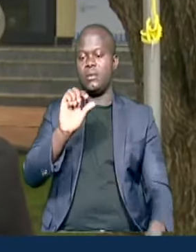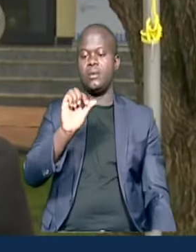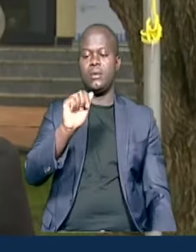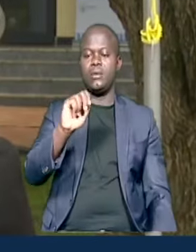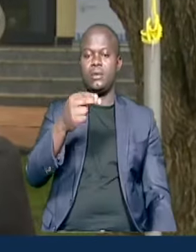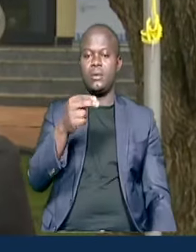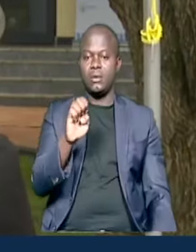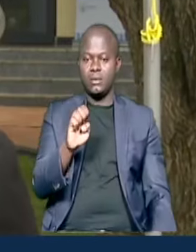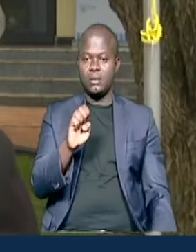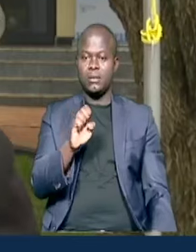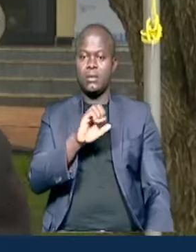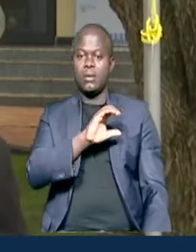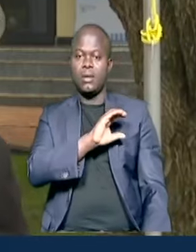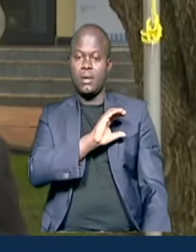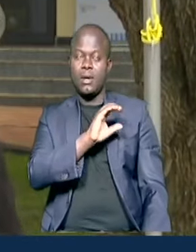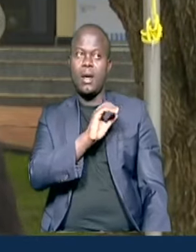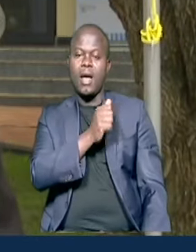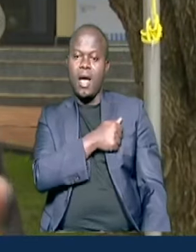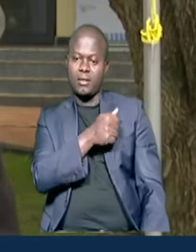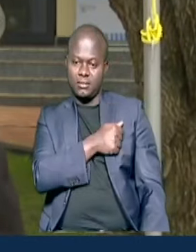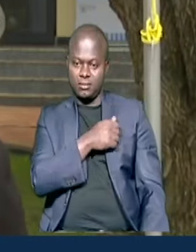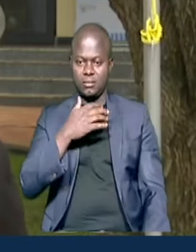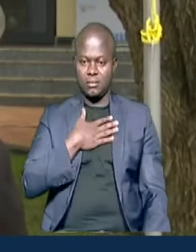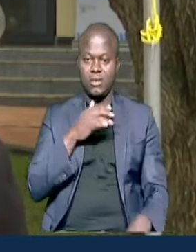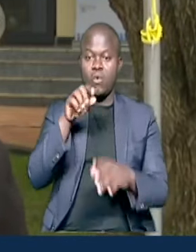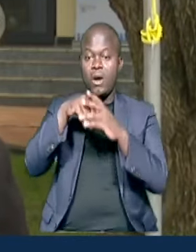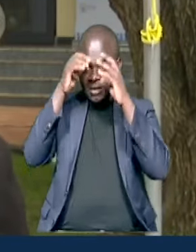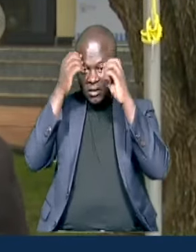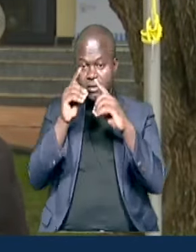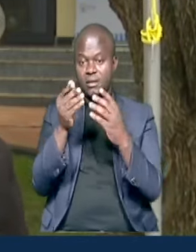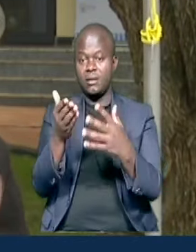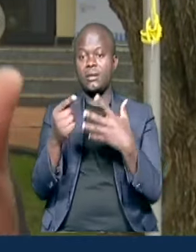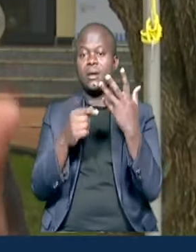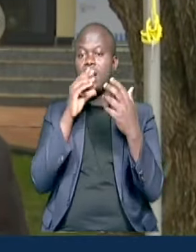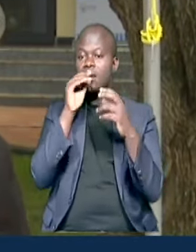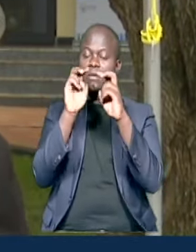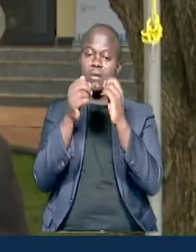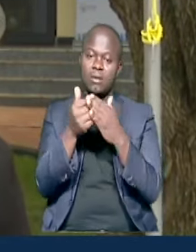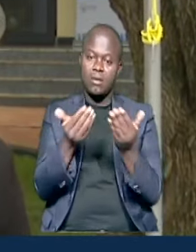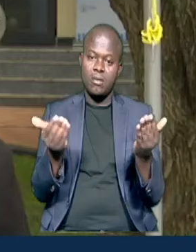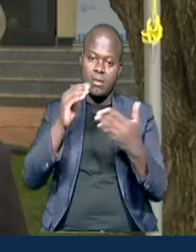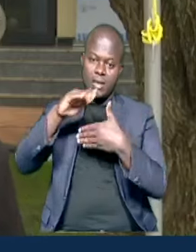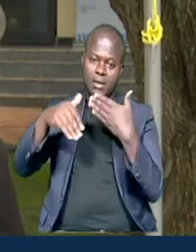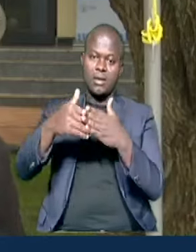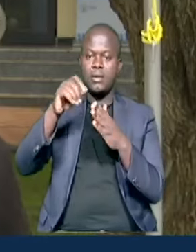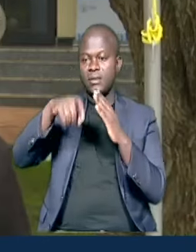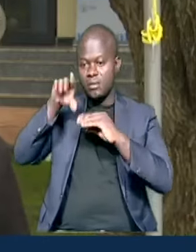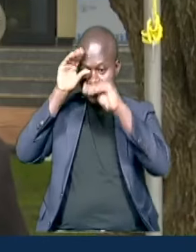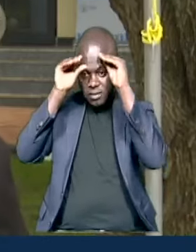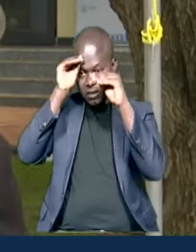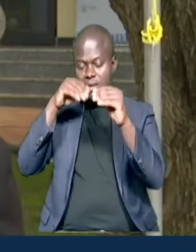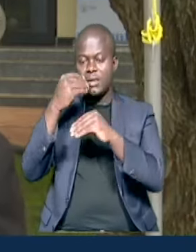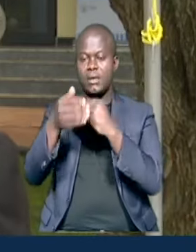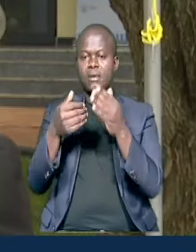imana masenge numuntu waje uburezi buriho aravuga ati umwana wese agomba kwiga yamara